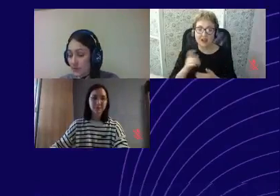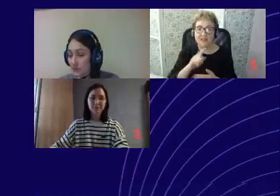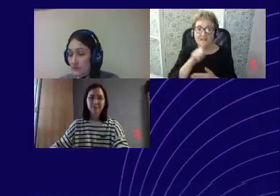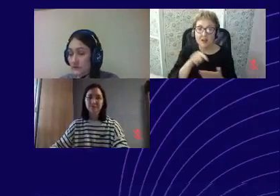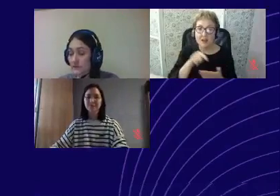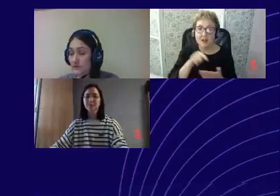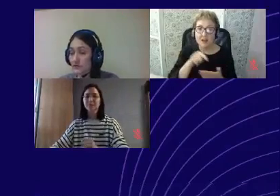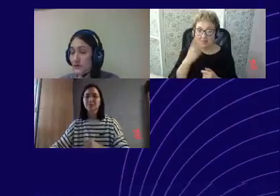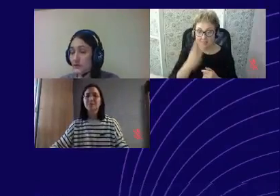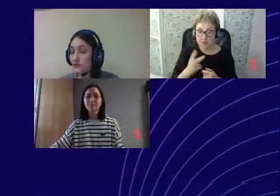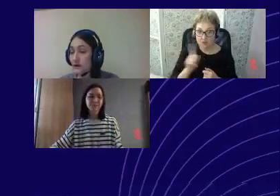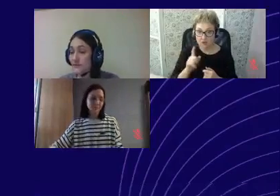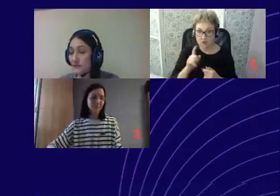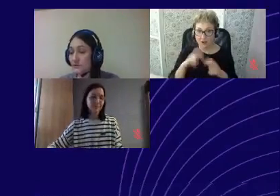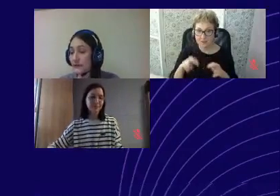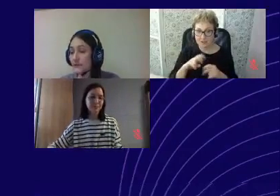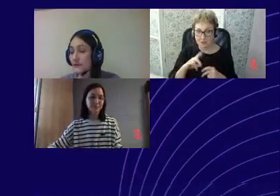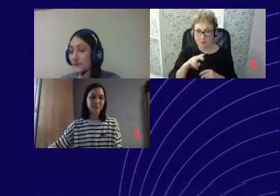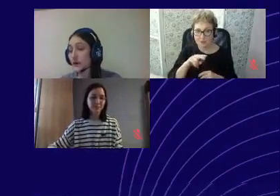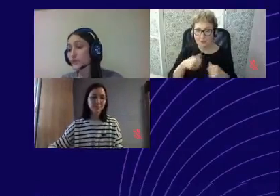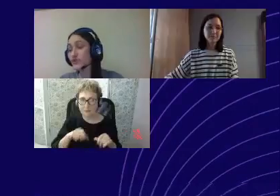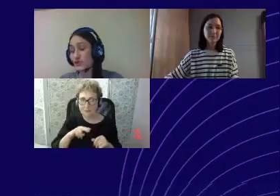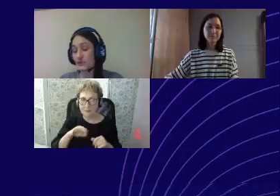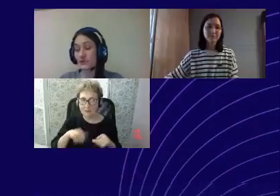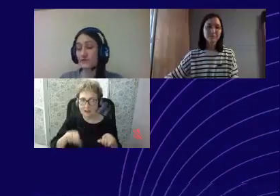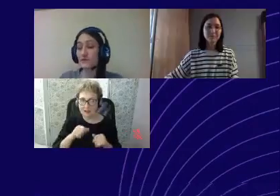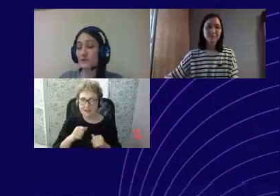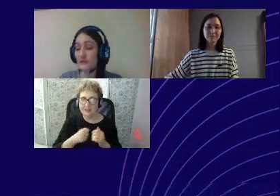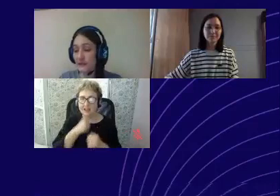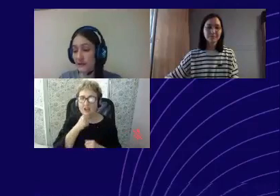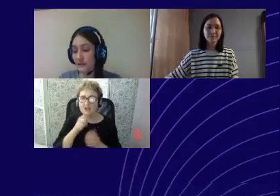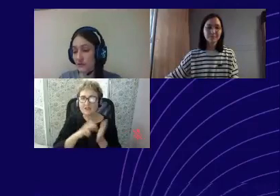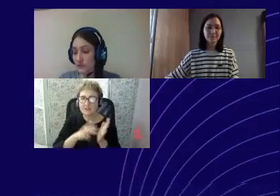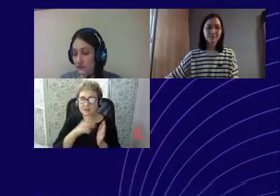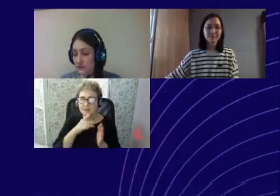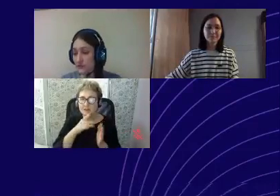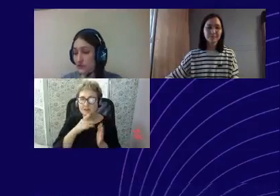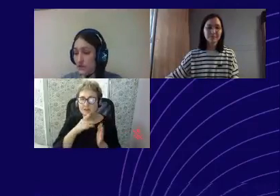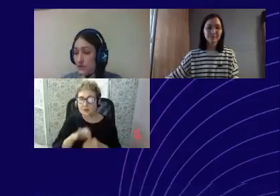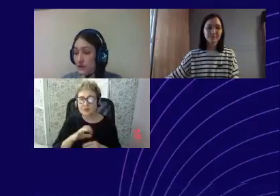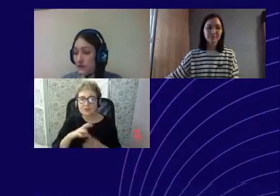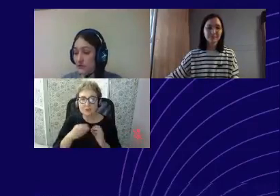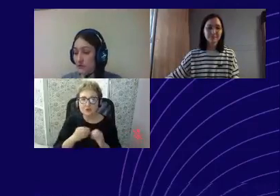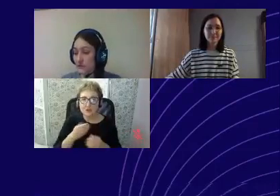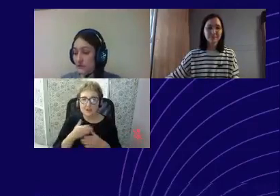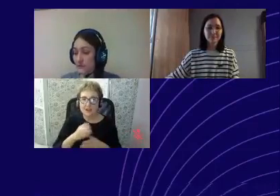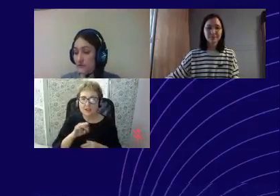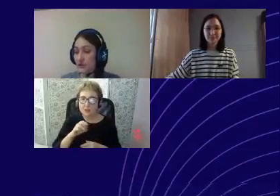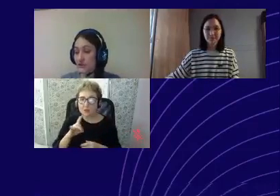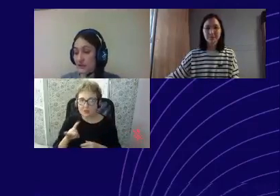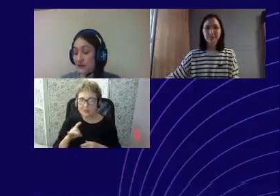Татьяна, вопрос вижу, да, что обследует ли ПМПК обучающий старше 18 лет и вносит ли заключение